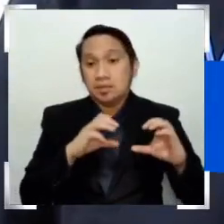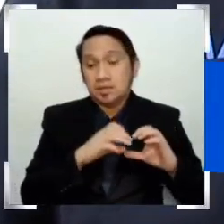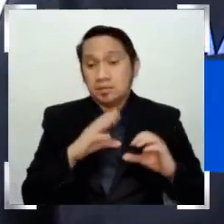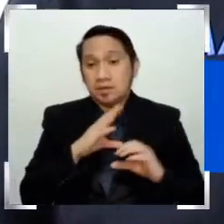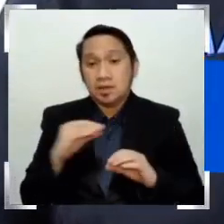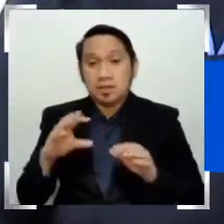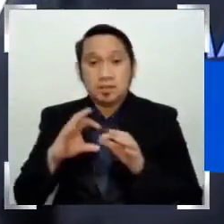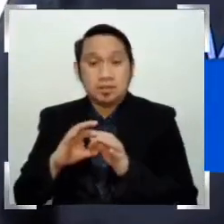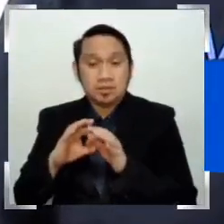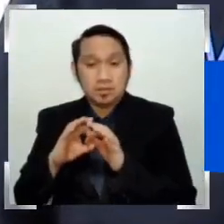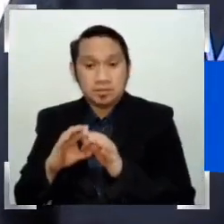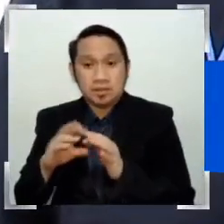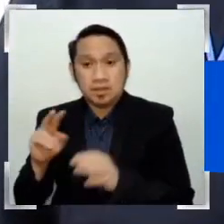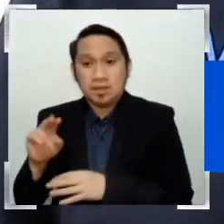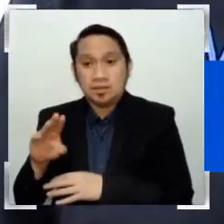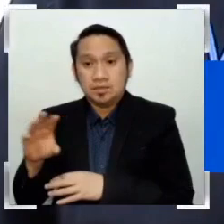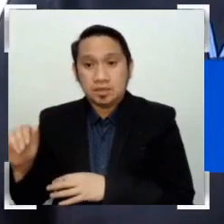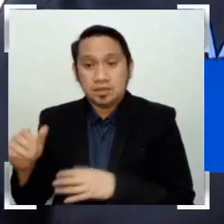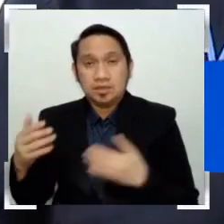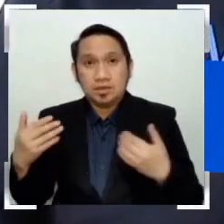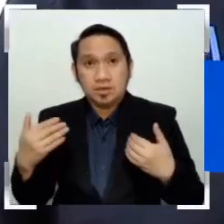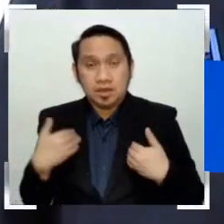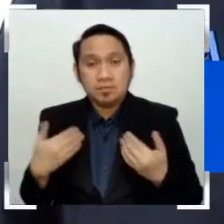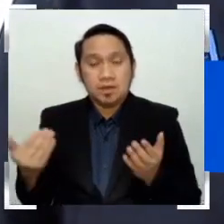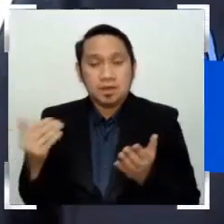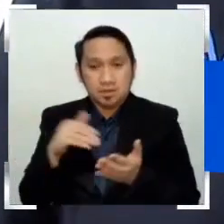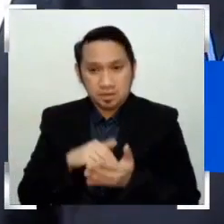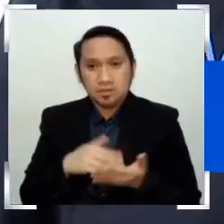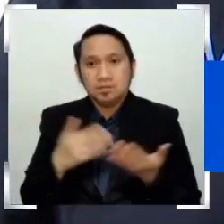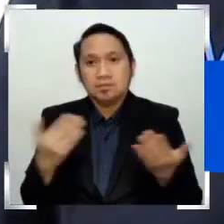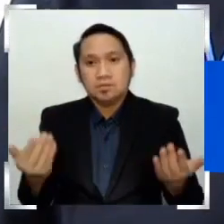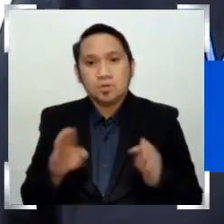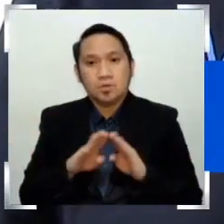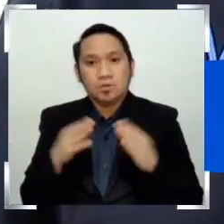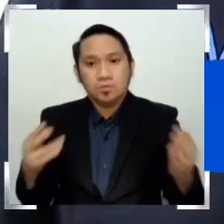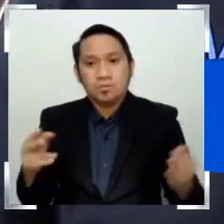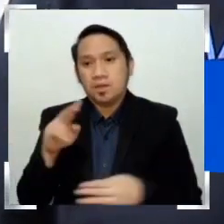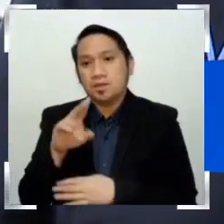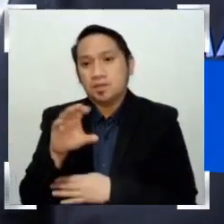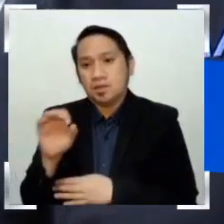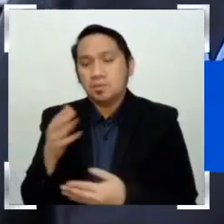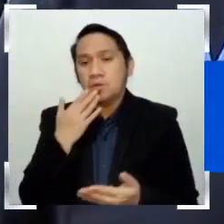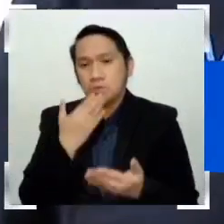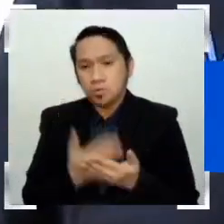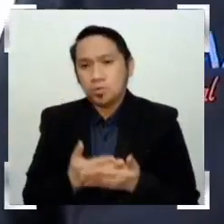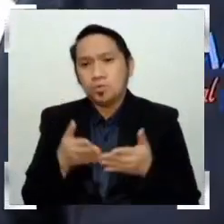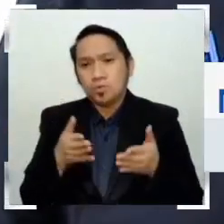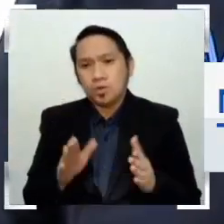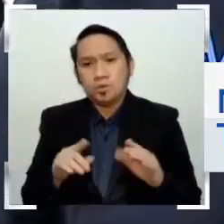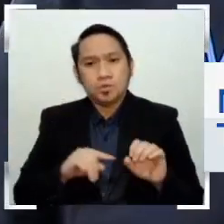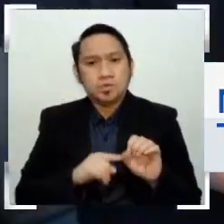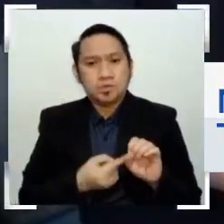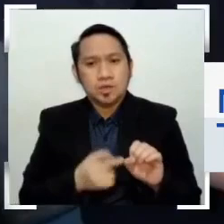again the beach volleyball. What a good way to start 2023 and as a continuation of our